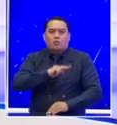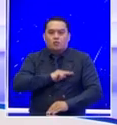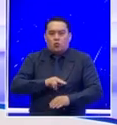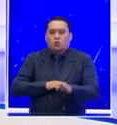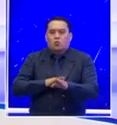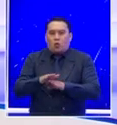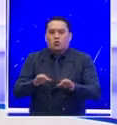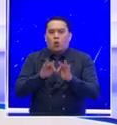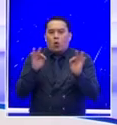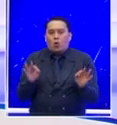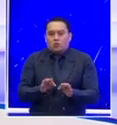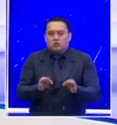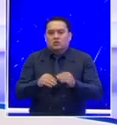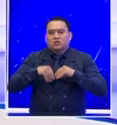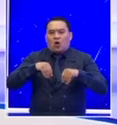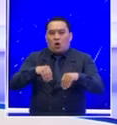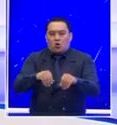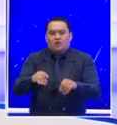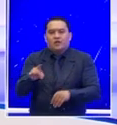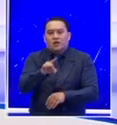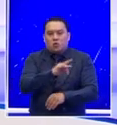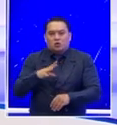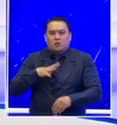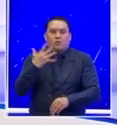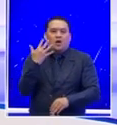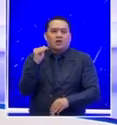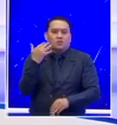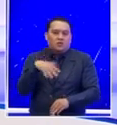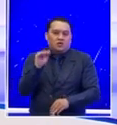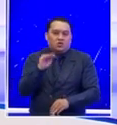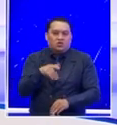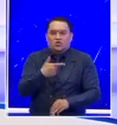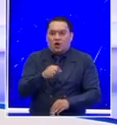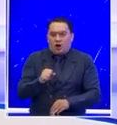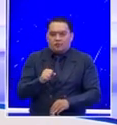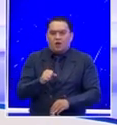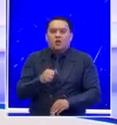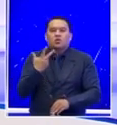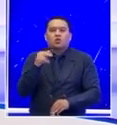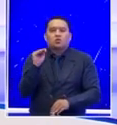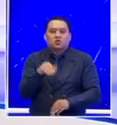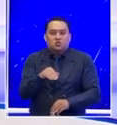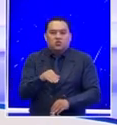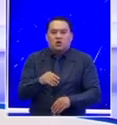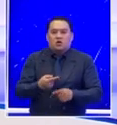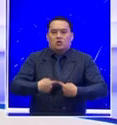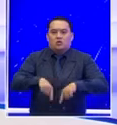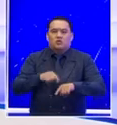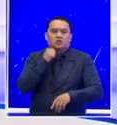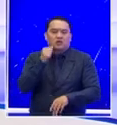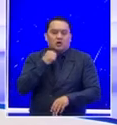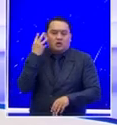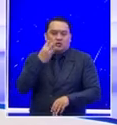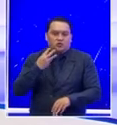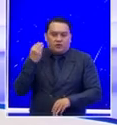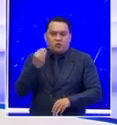ходом. Общая площадь всех засеянных культур в регионе составила 50 тысяч гектаров. В их числе 3 тысячи отведены